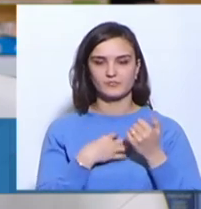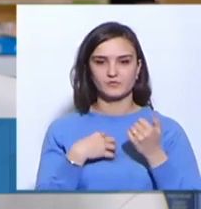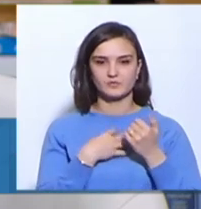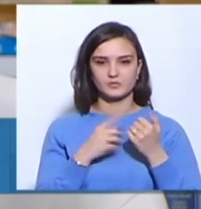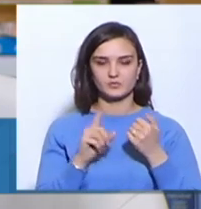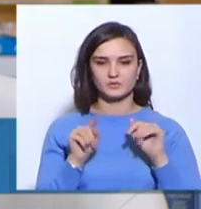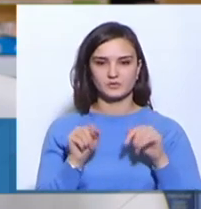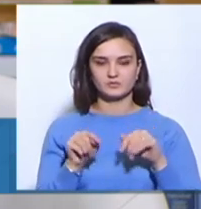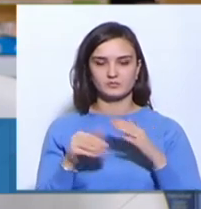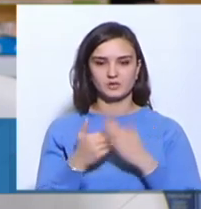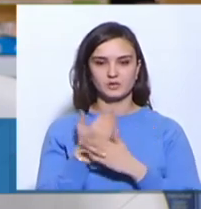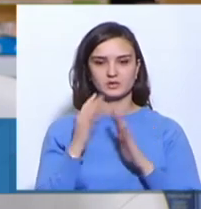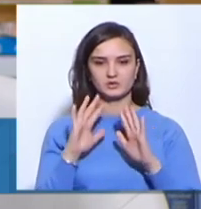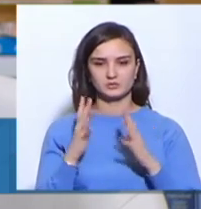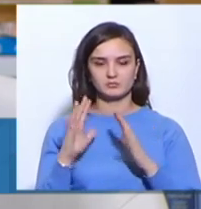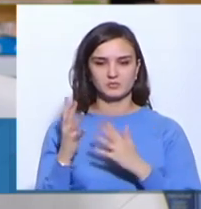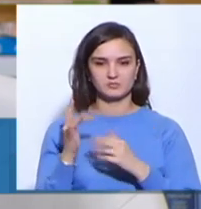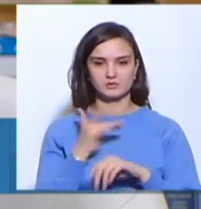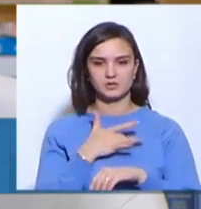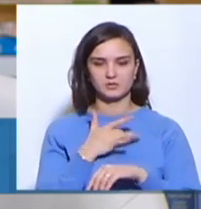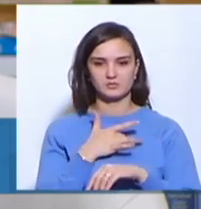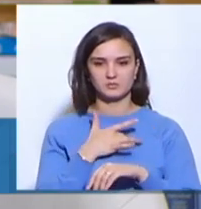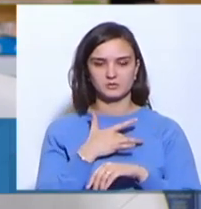რომ ახალი შემთხვევების დაახლოებით